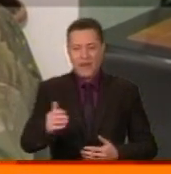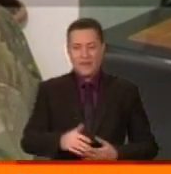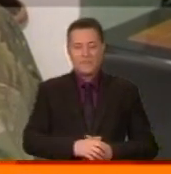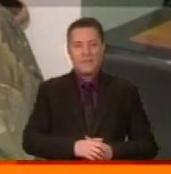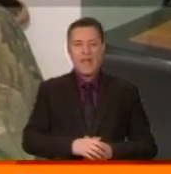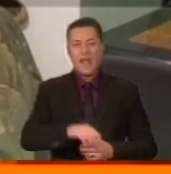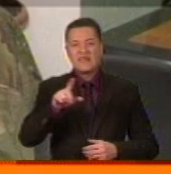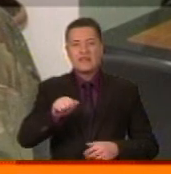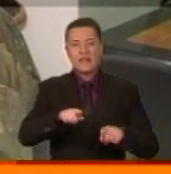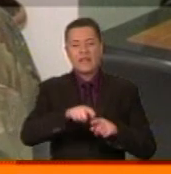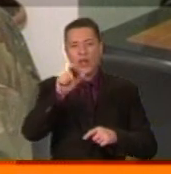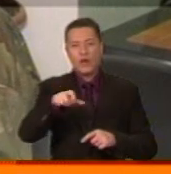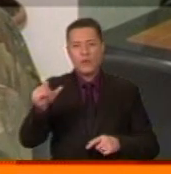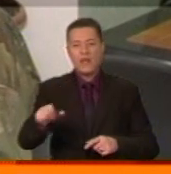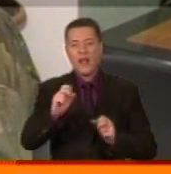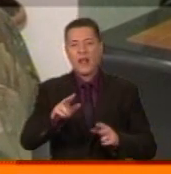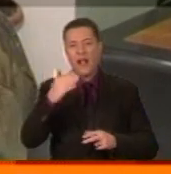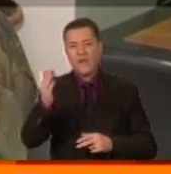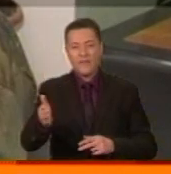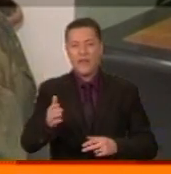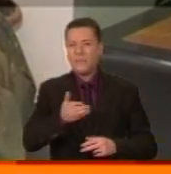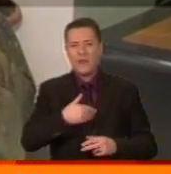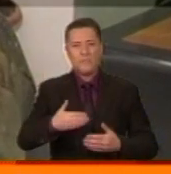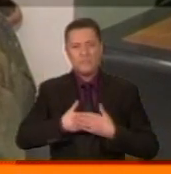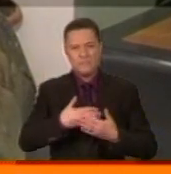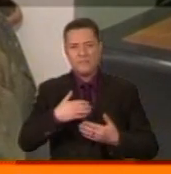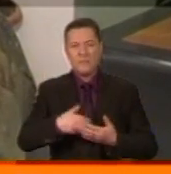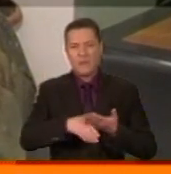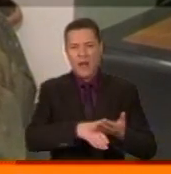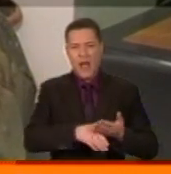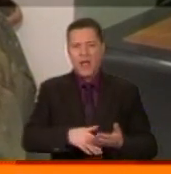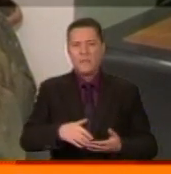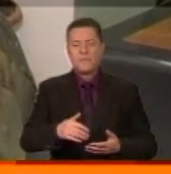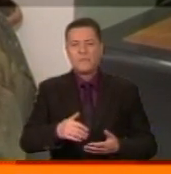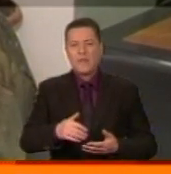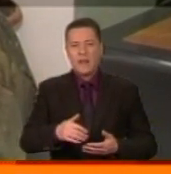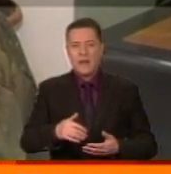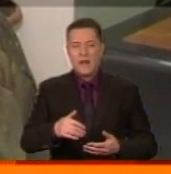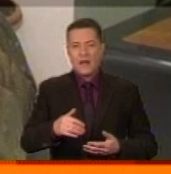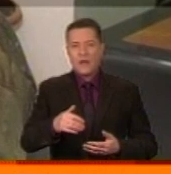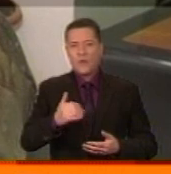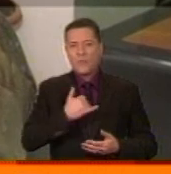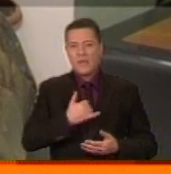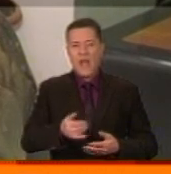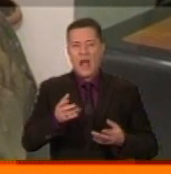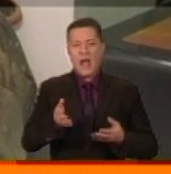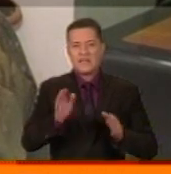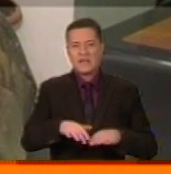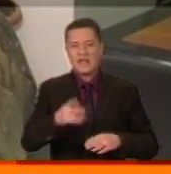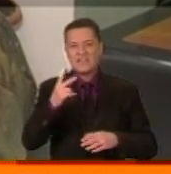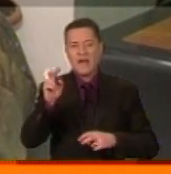таких людей Как вы Спасибо вам огромное у меня там два підприемства залишили з денері два завода